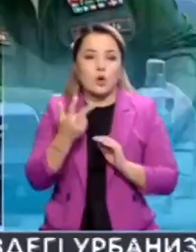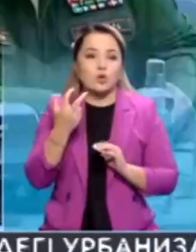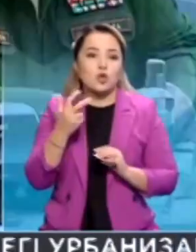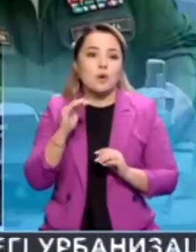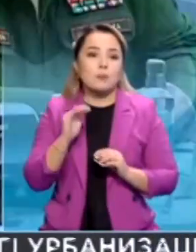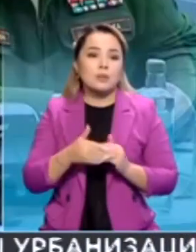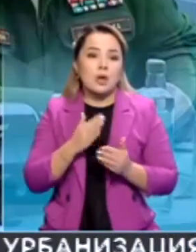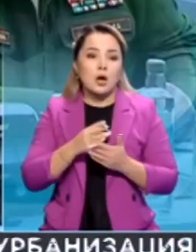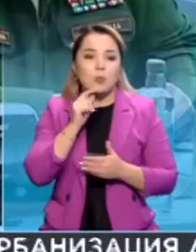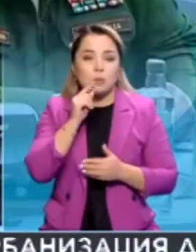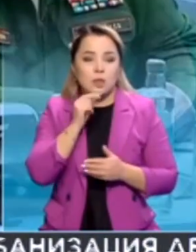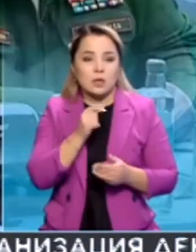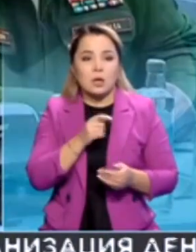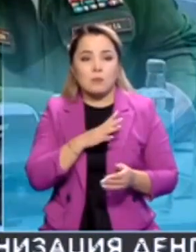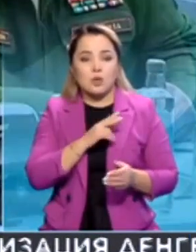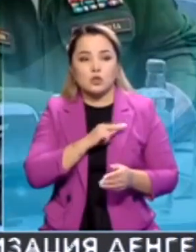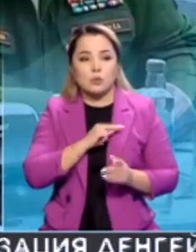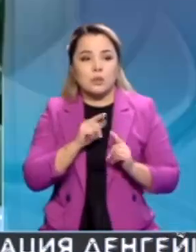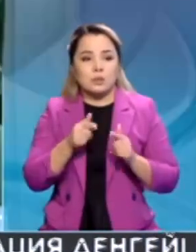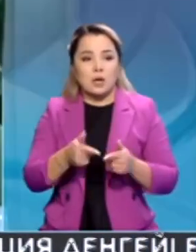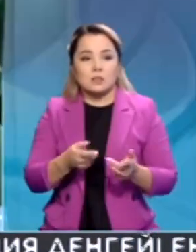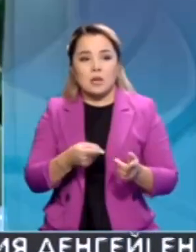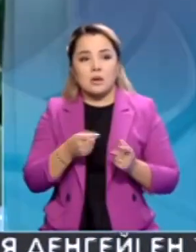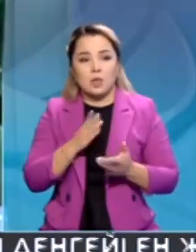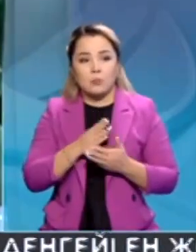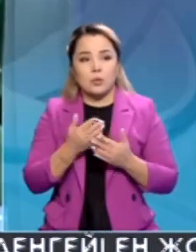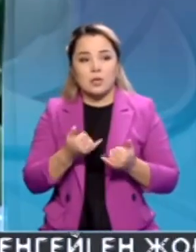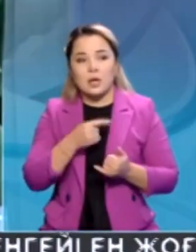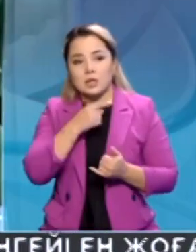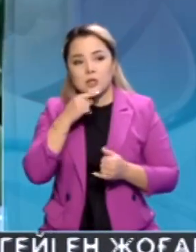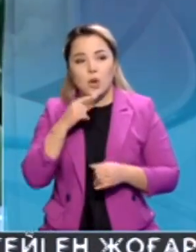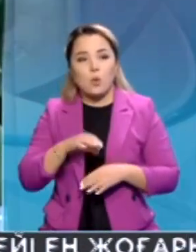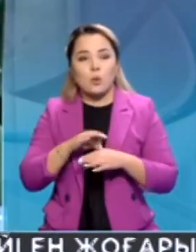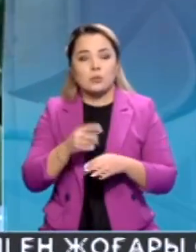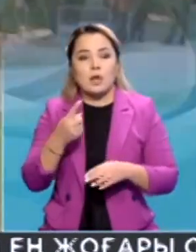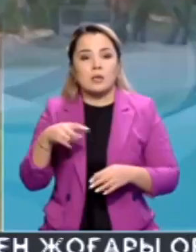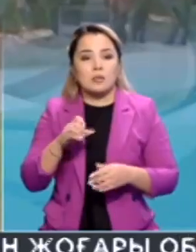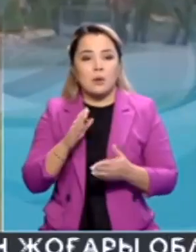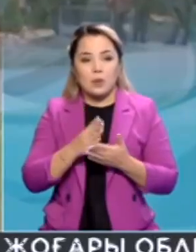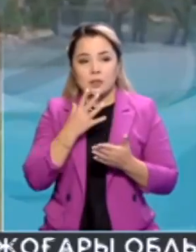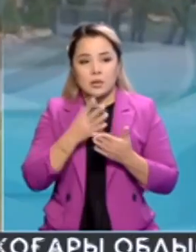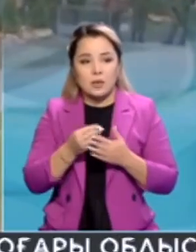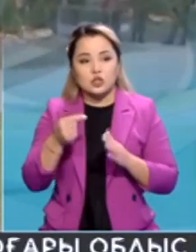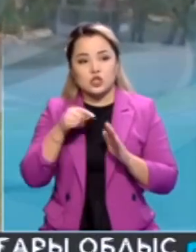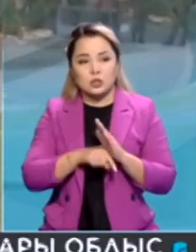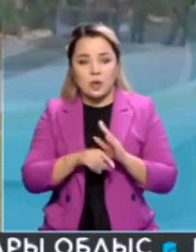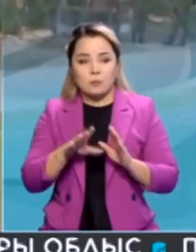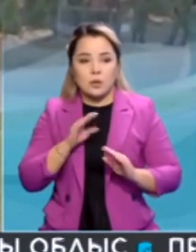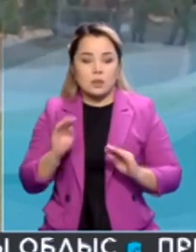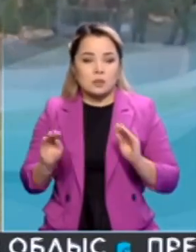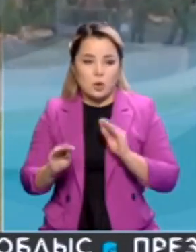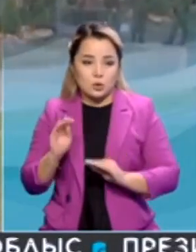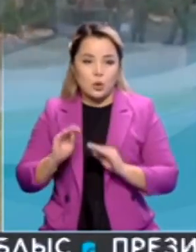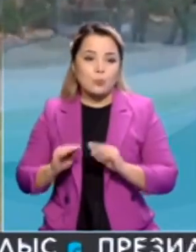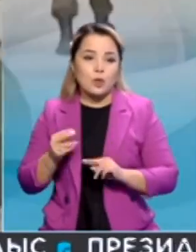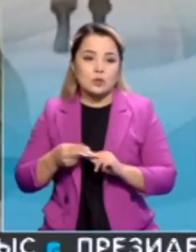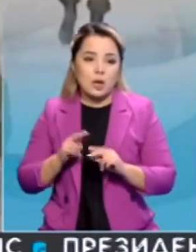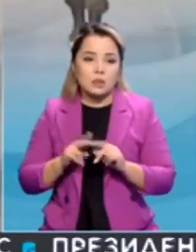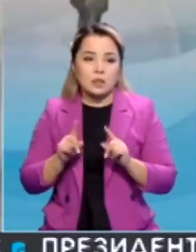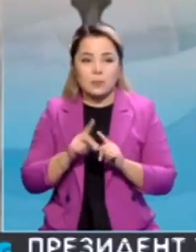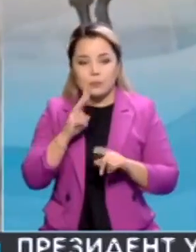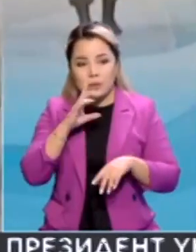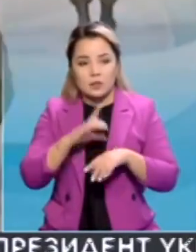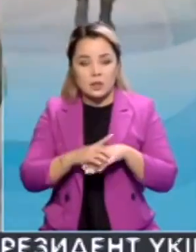300 мыңдай ер адамды тарту жоспарланған. Айта кету керек, Ресейде өткен аптада ішінара мобилизация барысында оқулықтарға жол берілгені